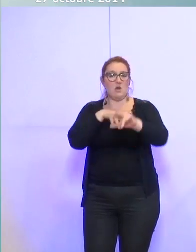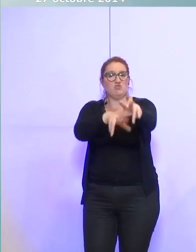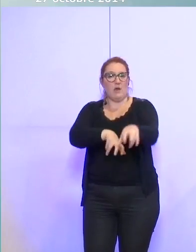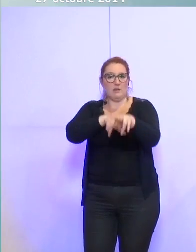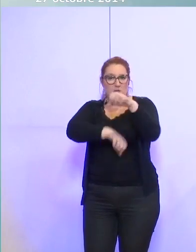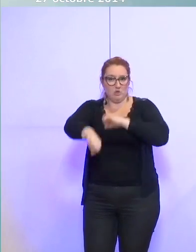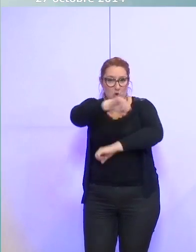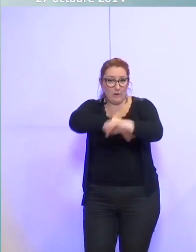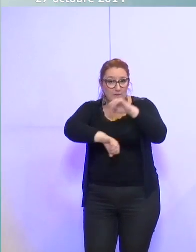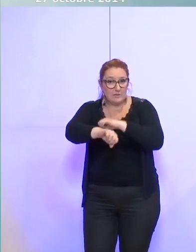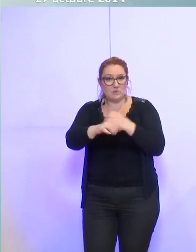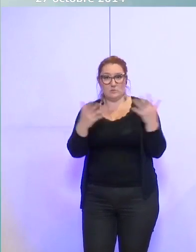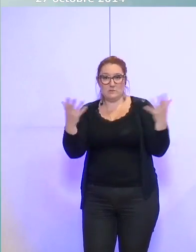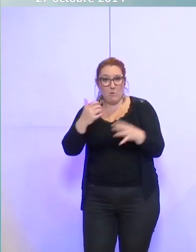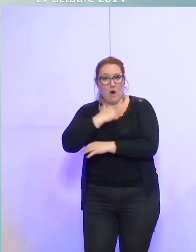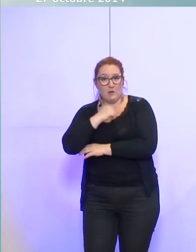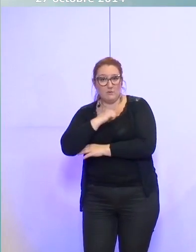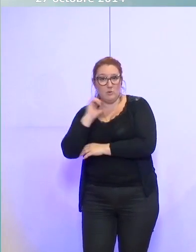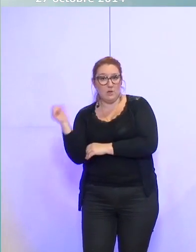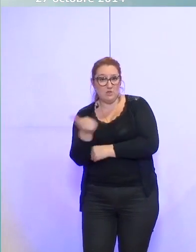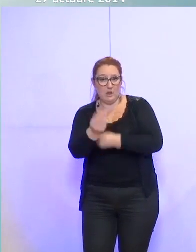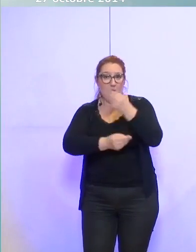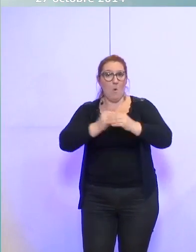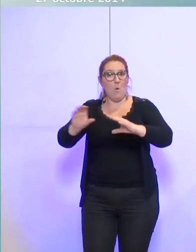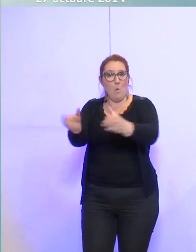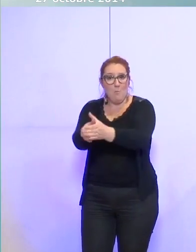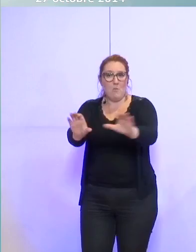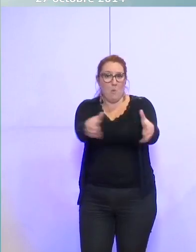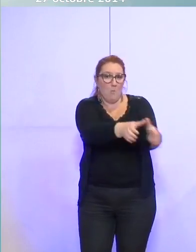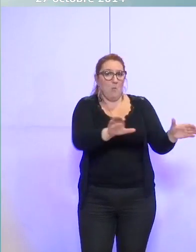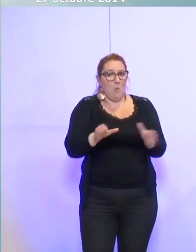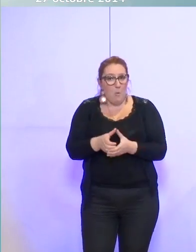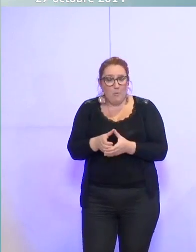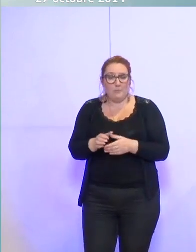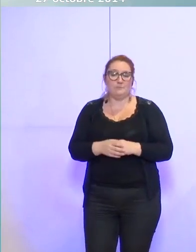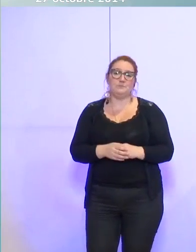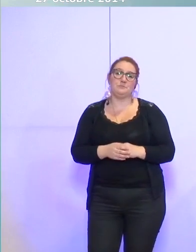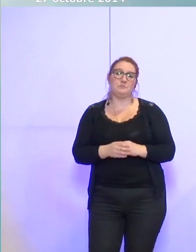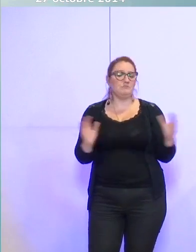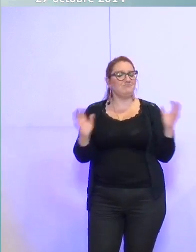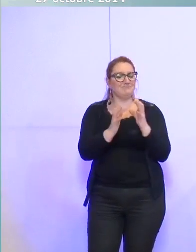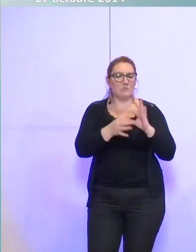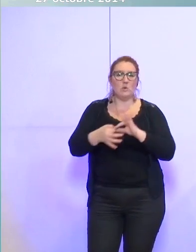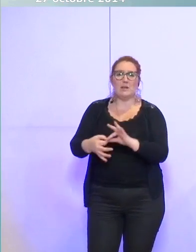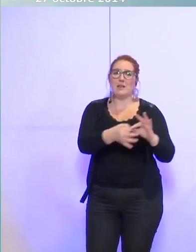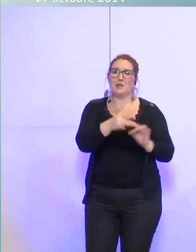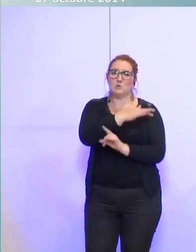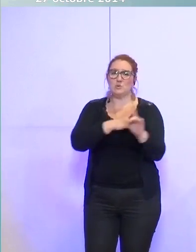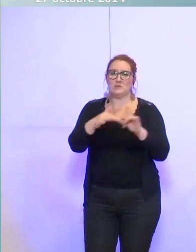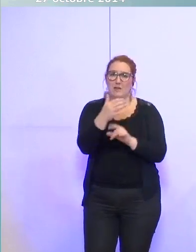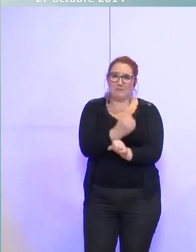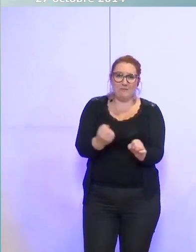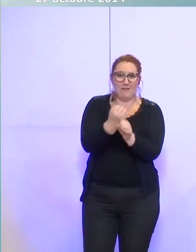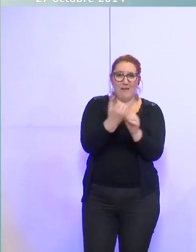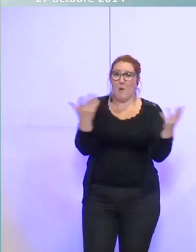Est-ce que c'est un acte individuel ou est-ce que c'est une démarche collective? Quel lien social a été créé? Car il ne vous échappera pas